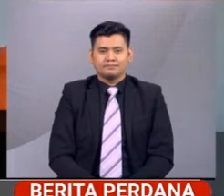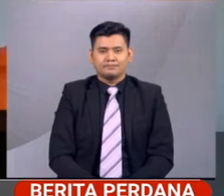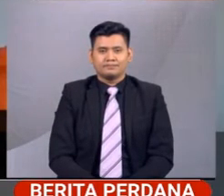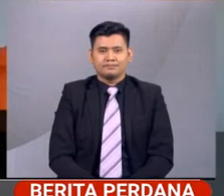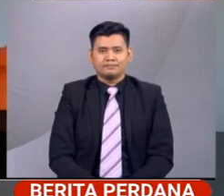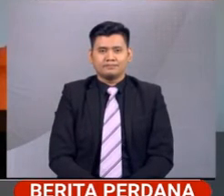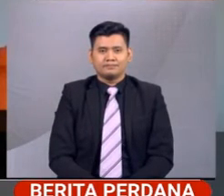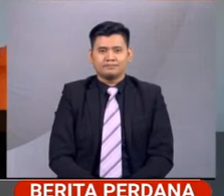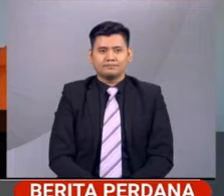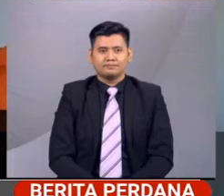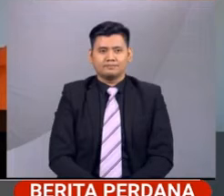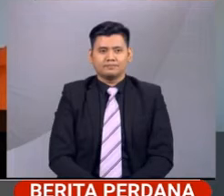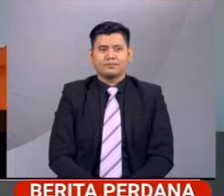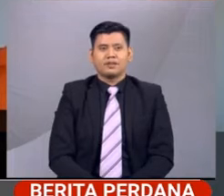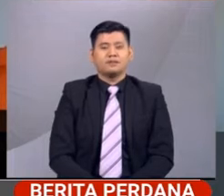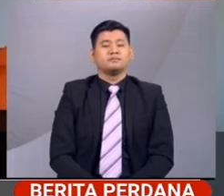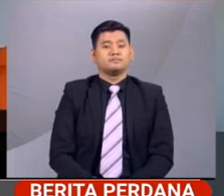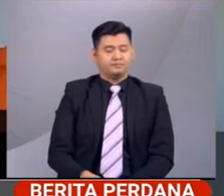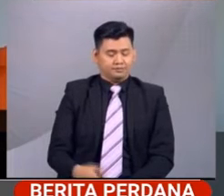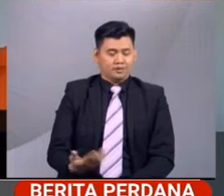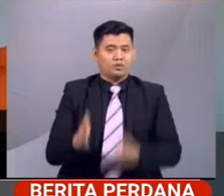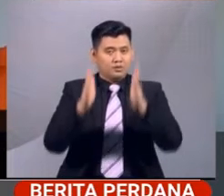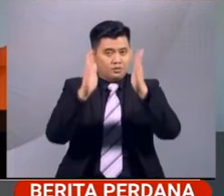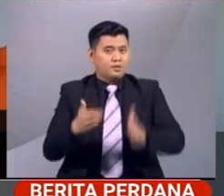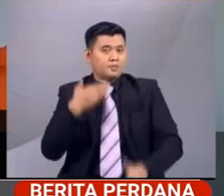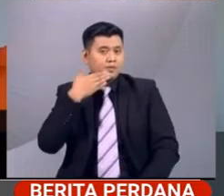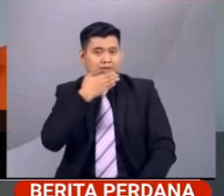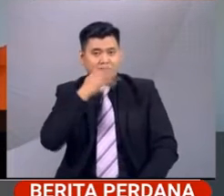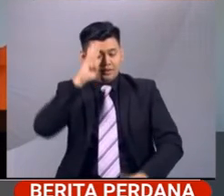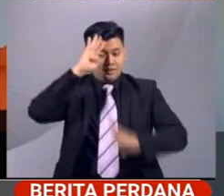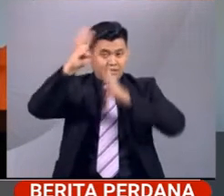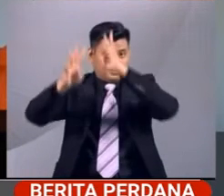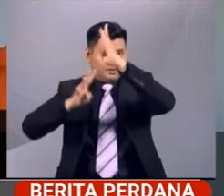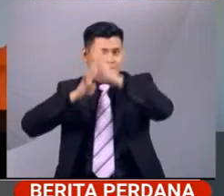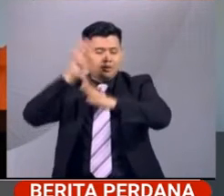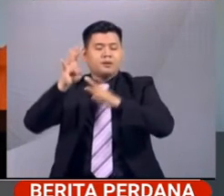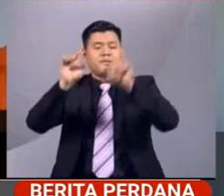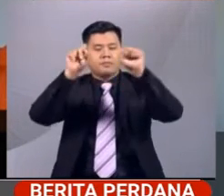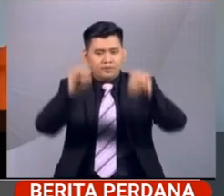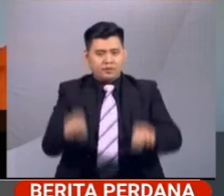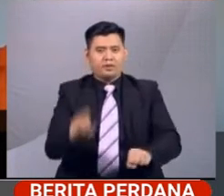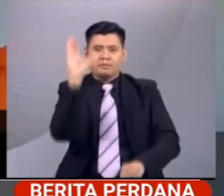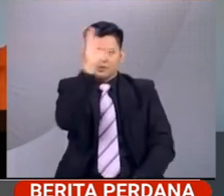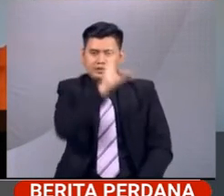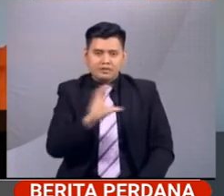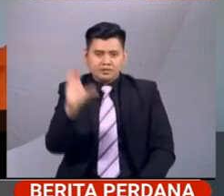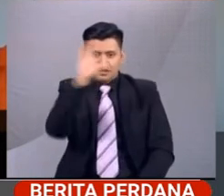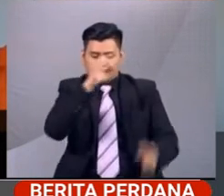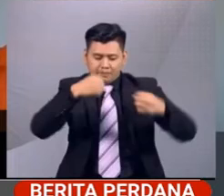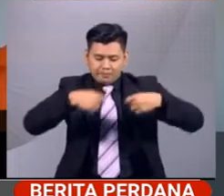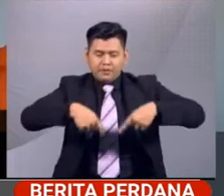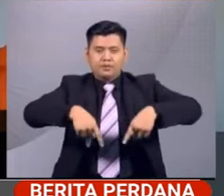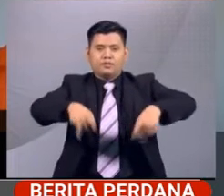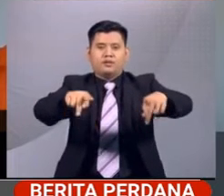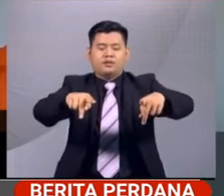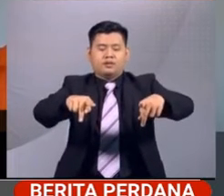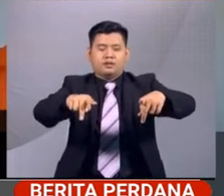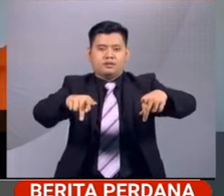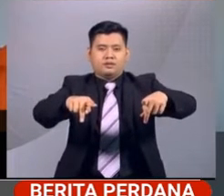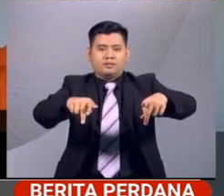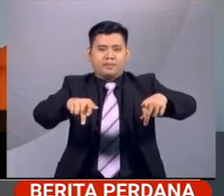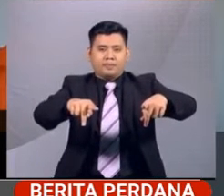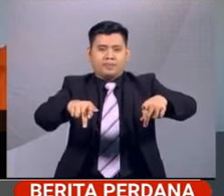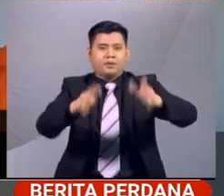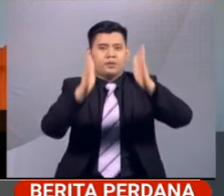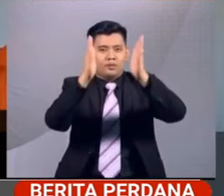MP3 nyampai ke adalah kreatif dalam mencipta bentuk Mencari peluang dan sebagainya dan demikian juga